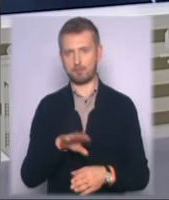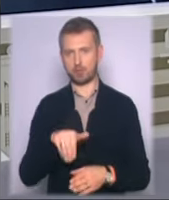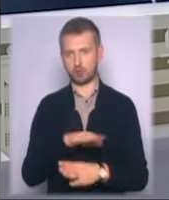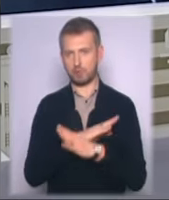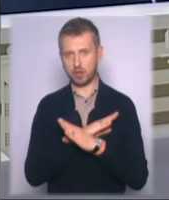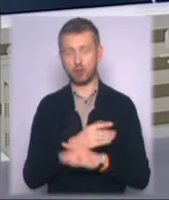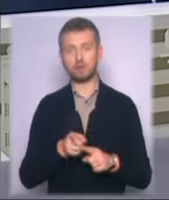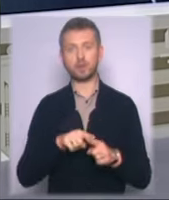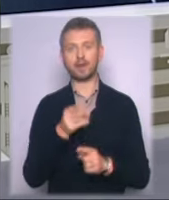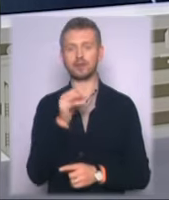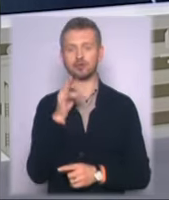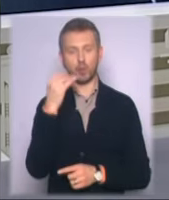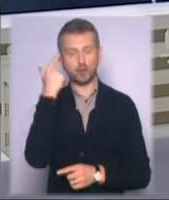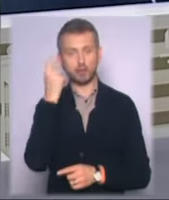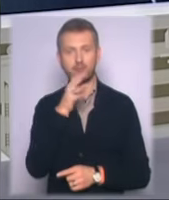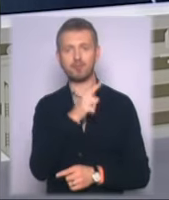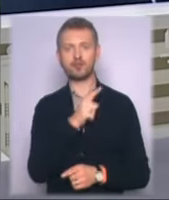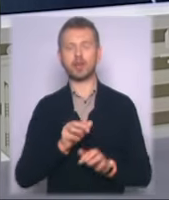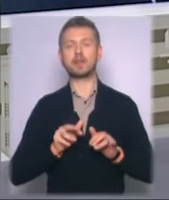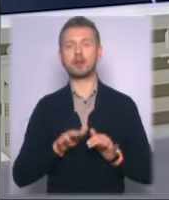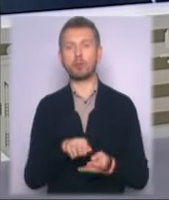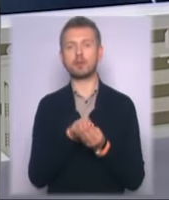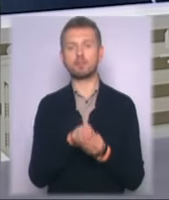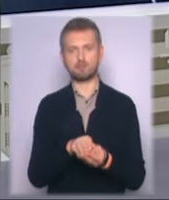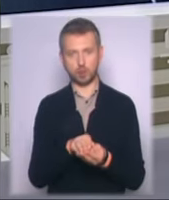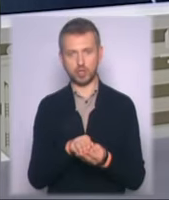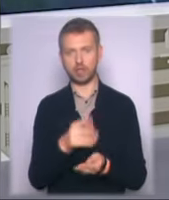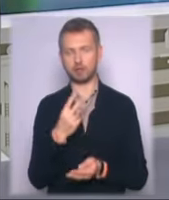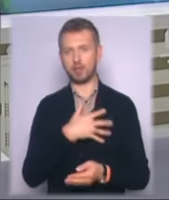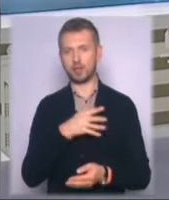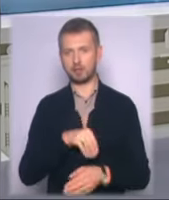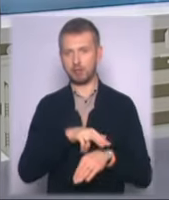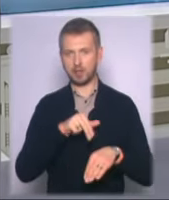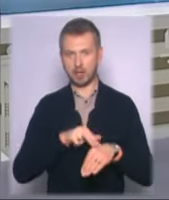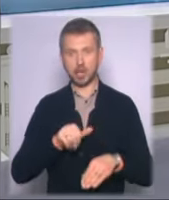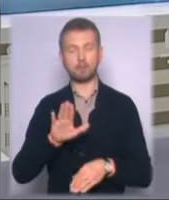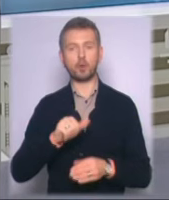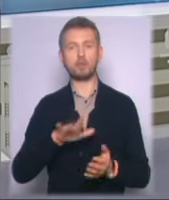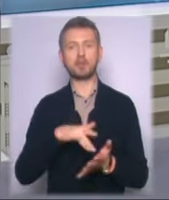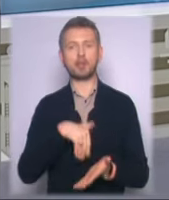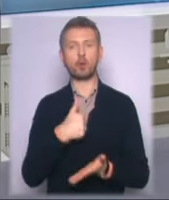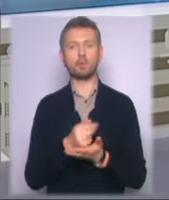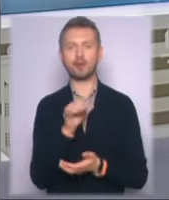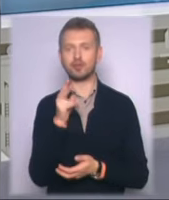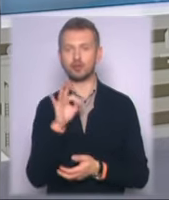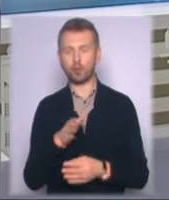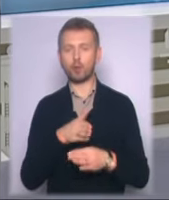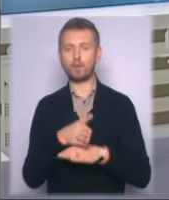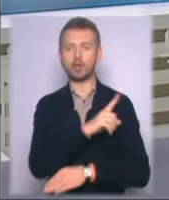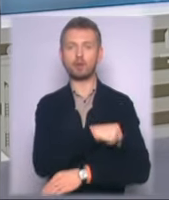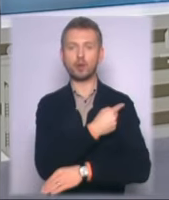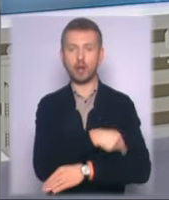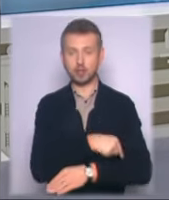Кличко заявив під час церемонії прощання з двома загиблими міліціонерами. Потім міський голова Віталій Кличко провідав у лікарні